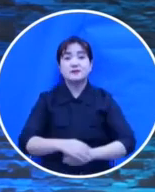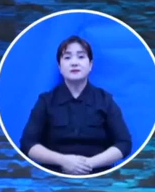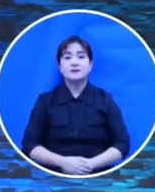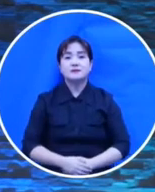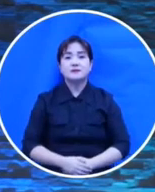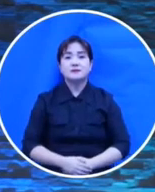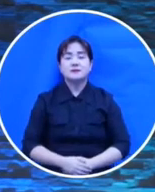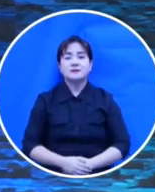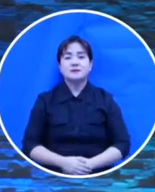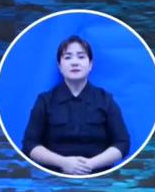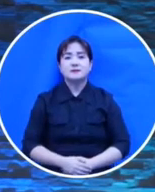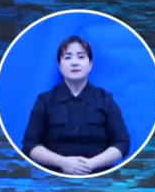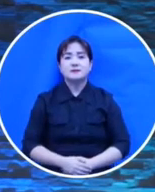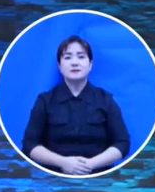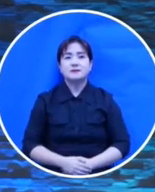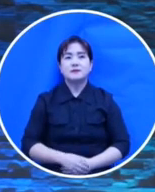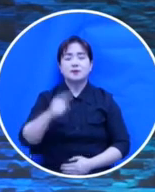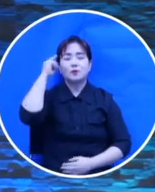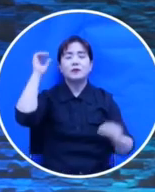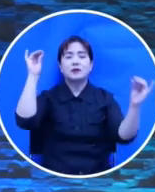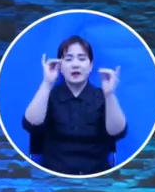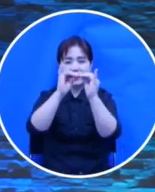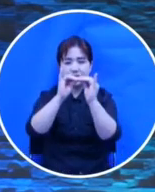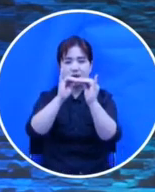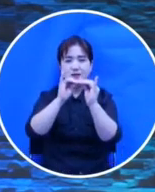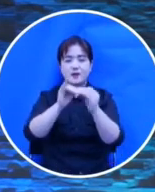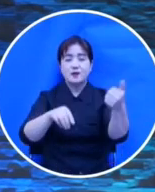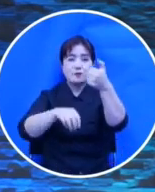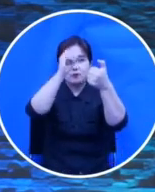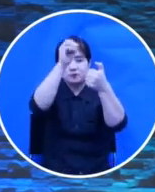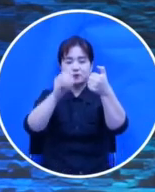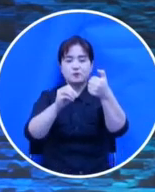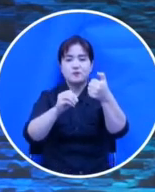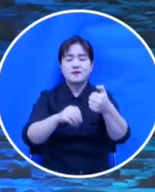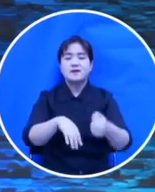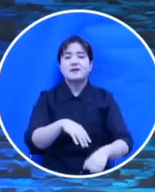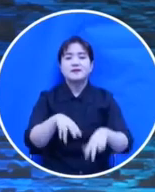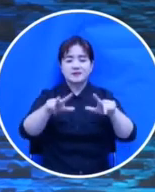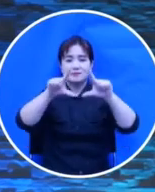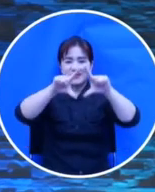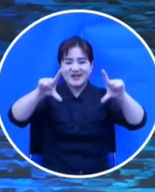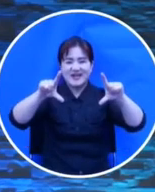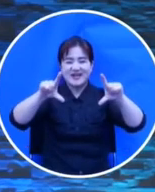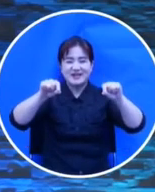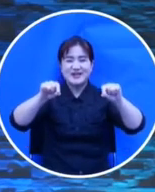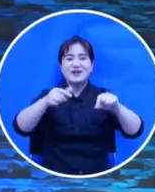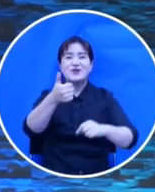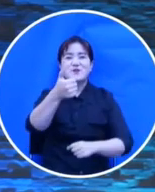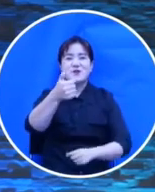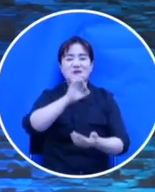과반 맞습니까? 자, 과반. 여러분, 드디어 리모컨을 쓸 때가 왔습니다.